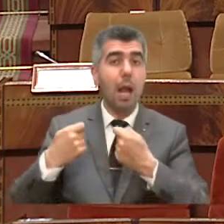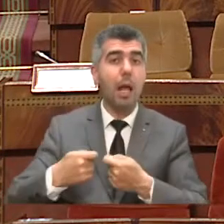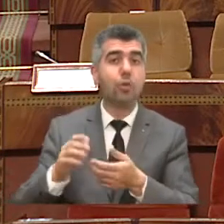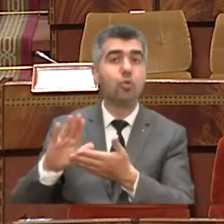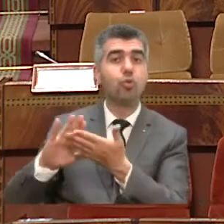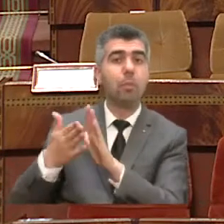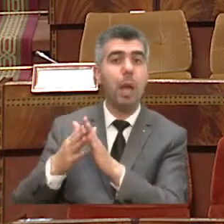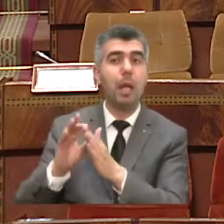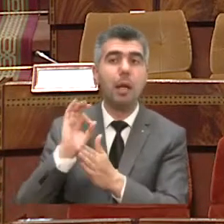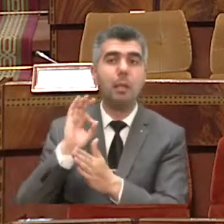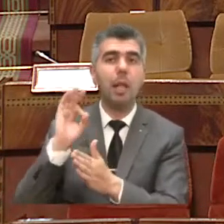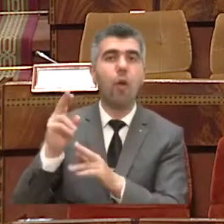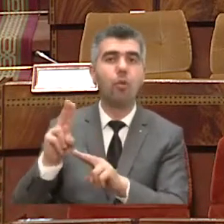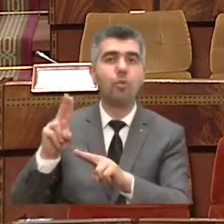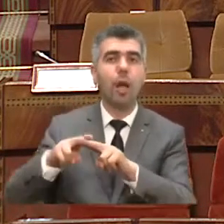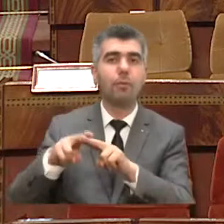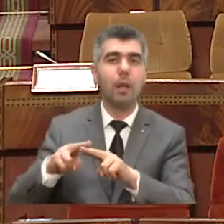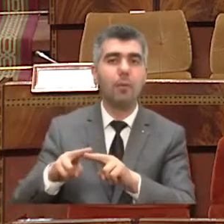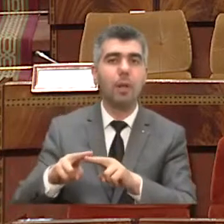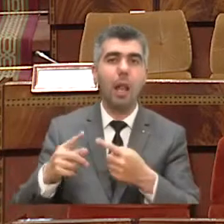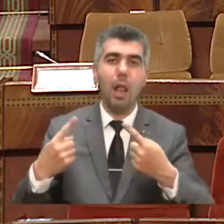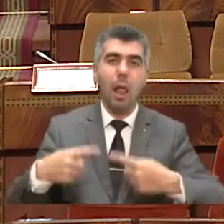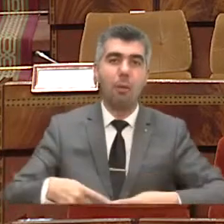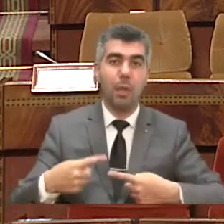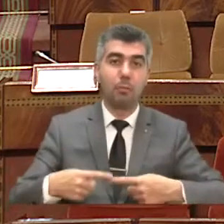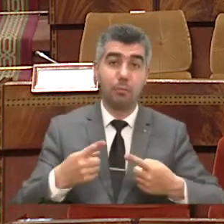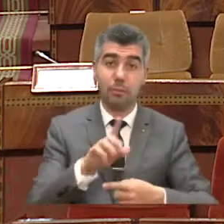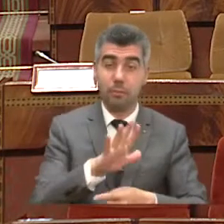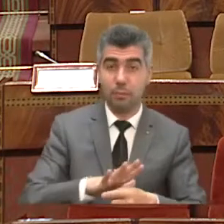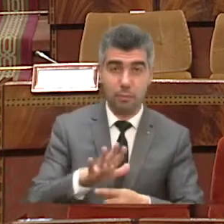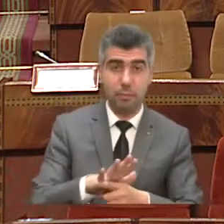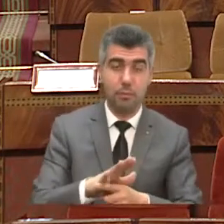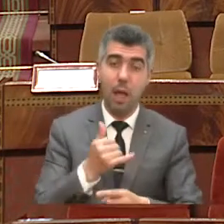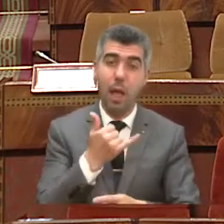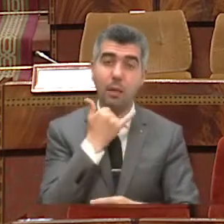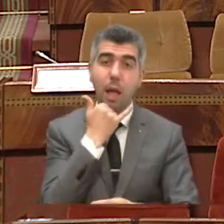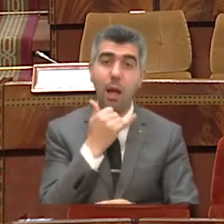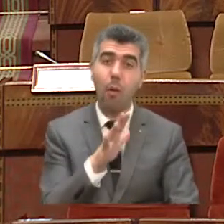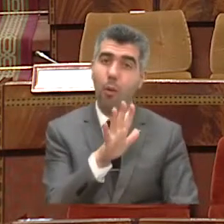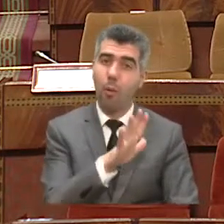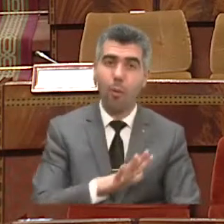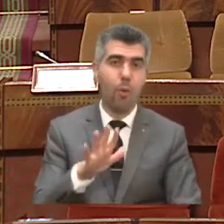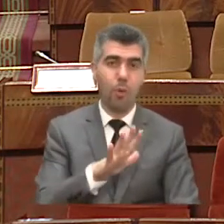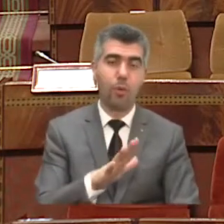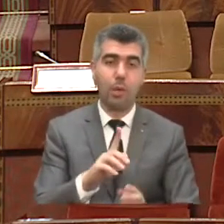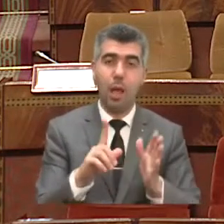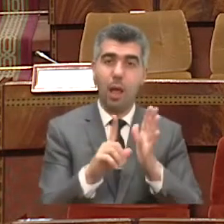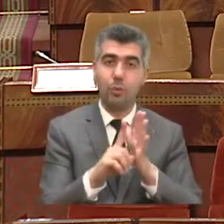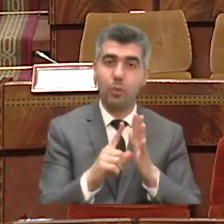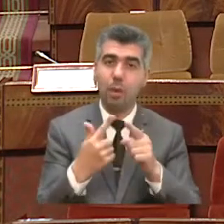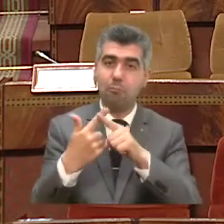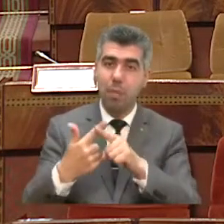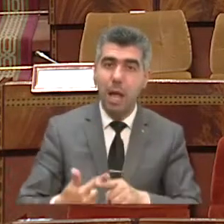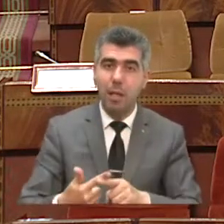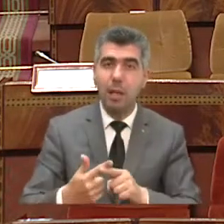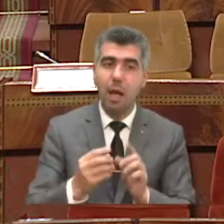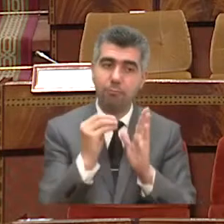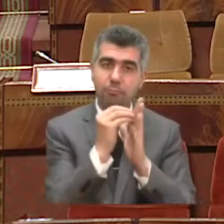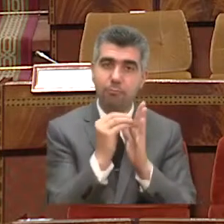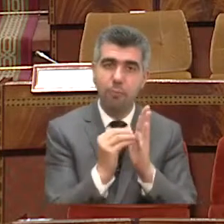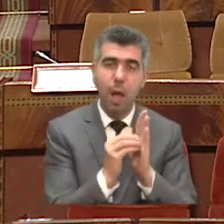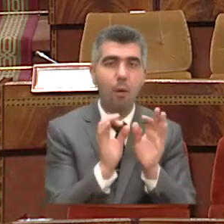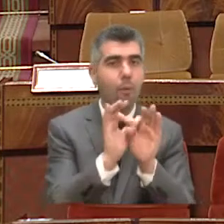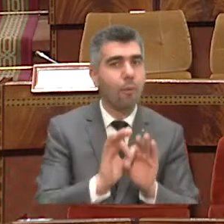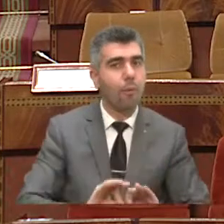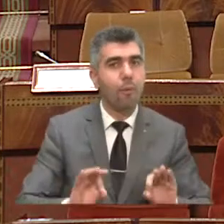هما ديك ملاعب القرب. هاد الاختلالات اللي كاينه في التسيير، وكاينه كذلك لا تخضع حتى في القانون الماليه اللي كنتحدثوا على مجموعه ديال الشروط اللي